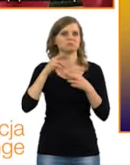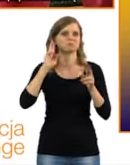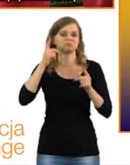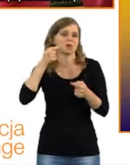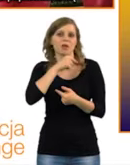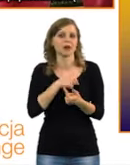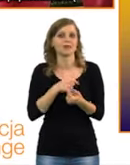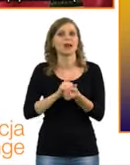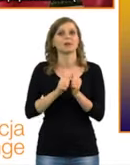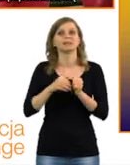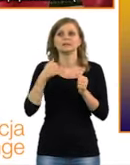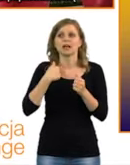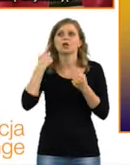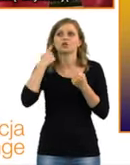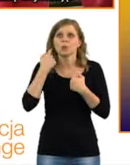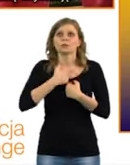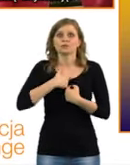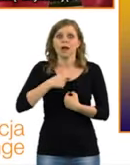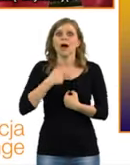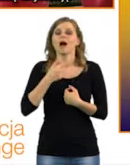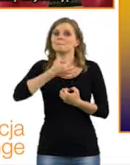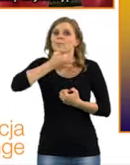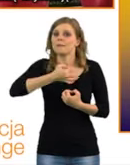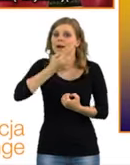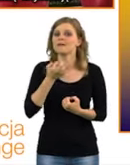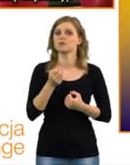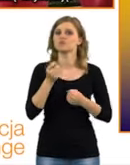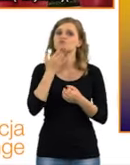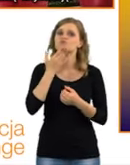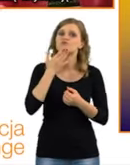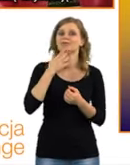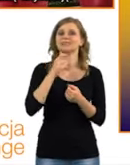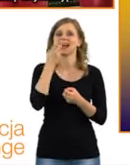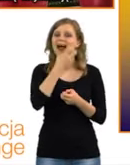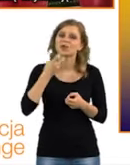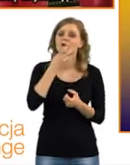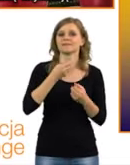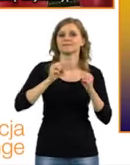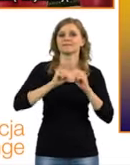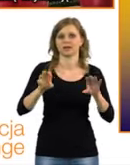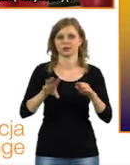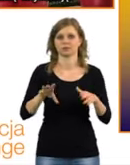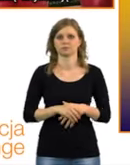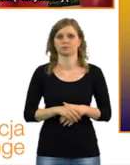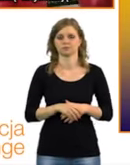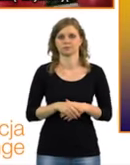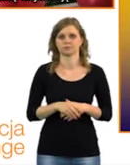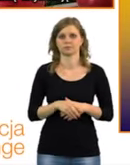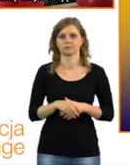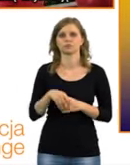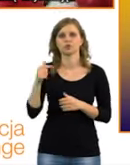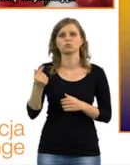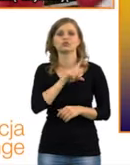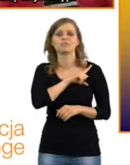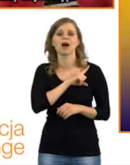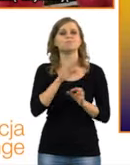możliwości poprawienia i poprawnej artykulacji, poprawienia swojego mówienia, czyli poprawnej, dbanie o